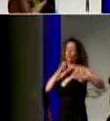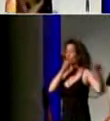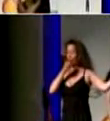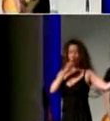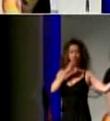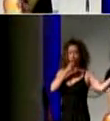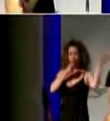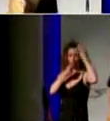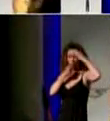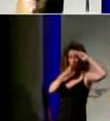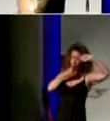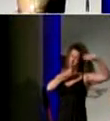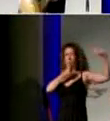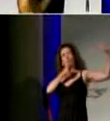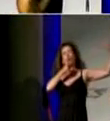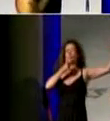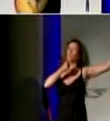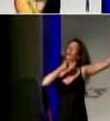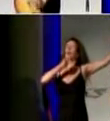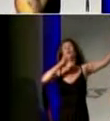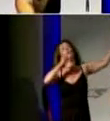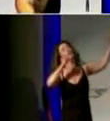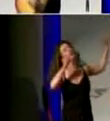Je suis un chanteur